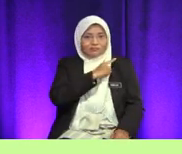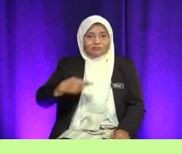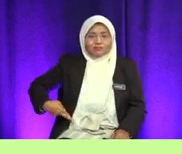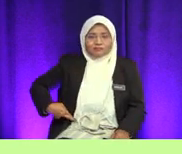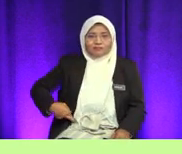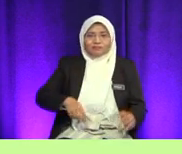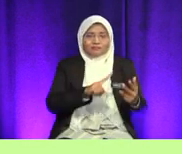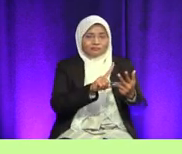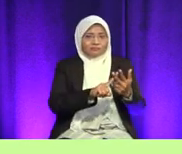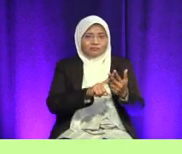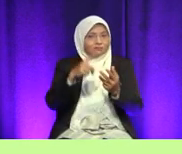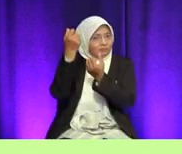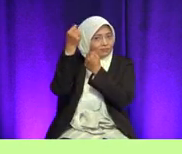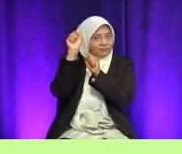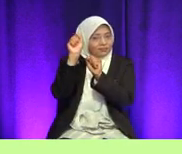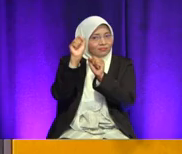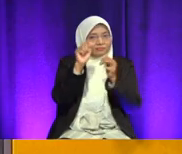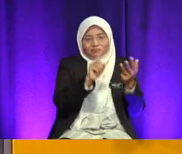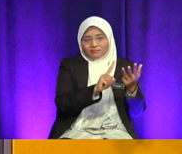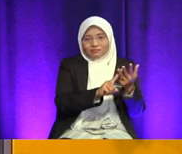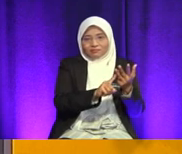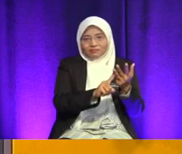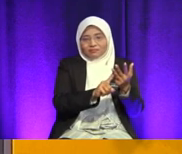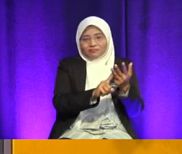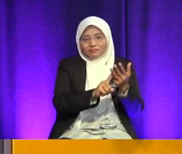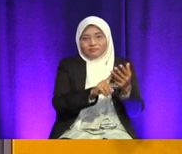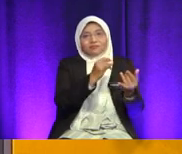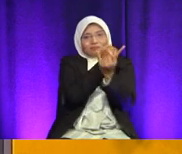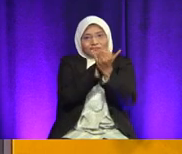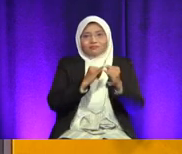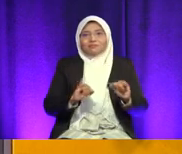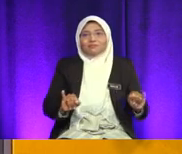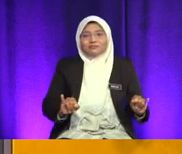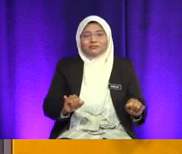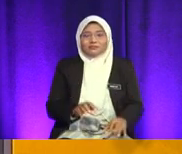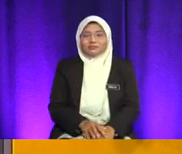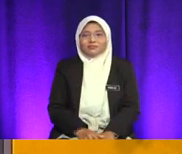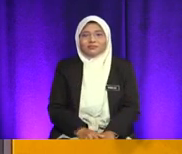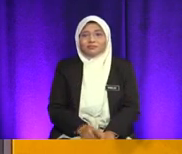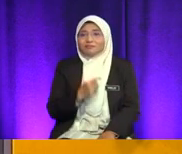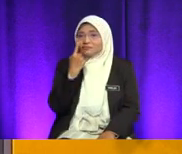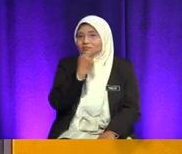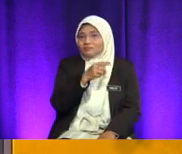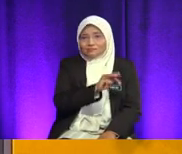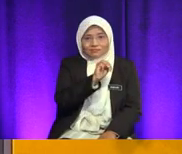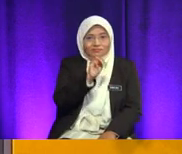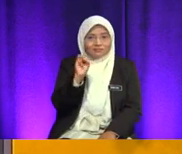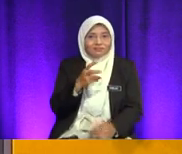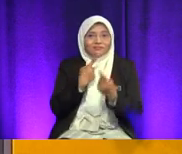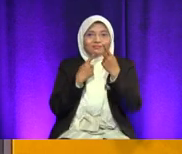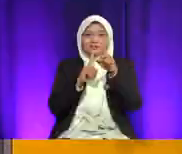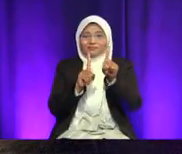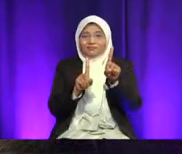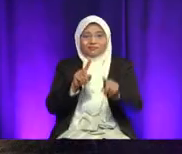di demokrasi jadi ada kak murid-murid di kalian ingin coba menjawab soal lain boleh angkat tangan